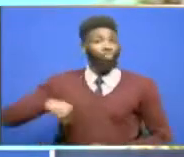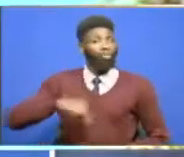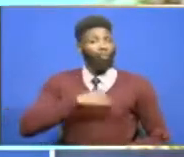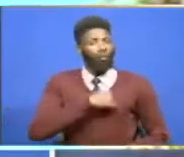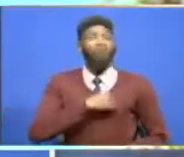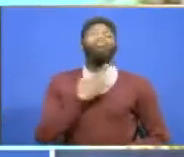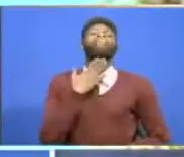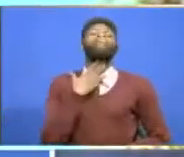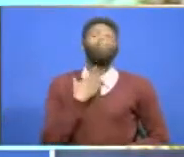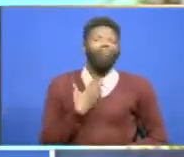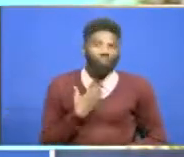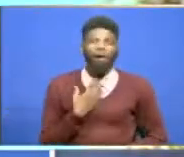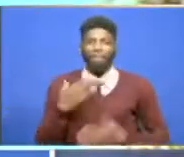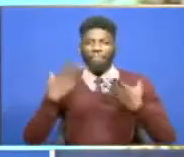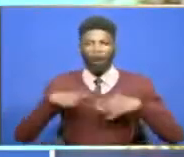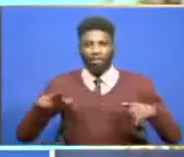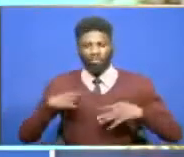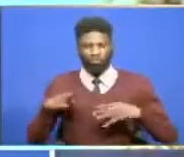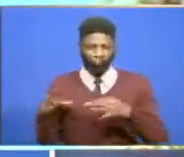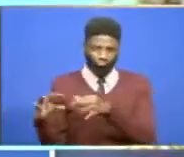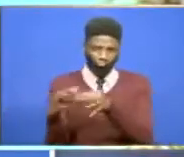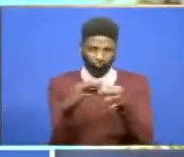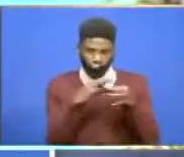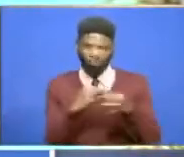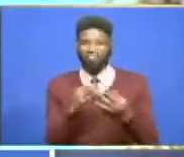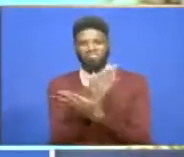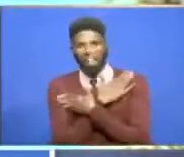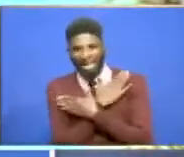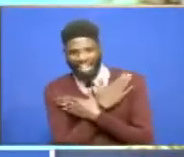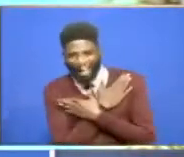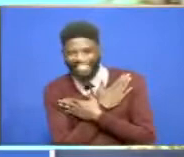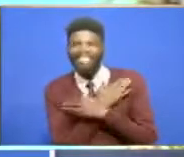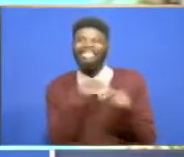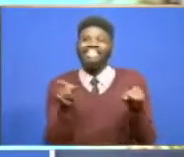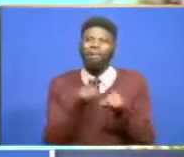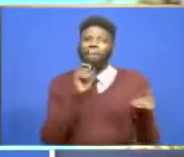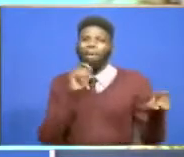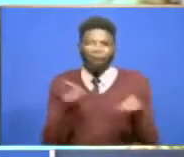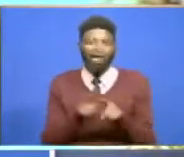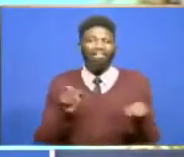kujenga daraja ya urafiki na undugu, lazima